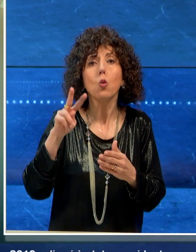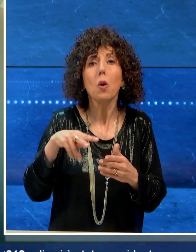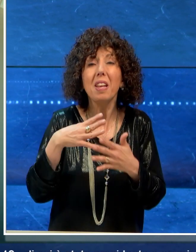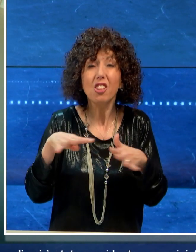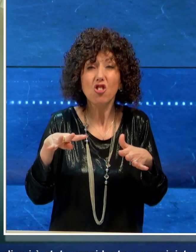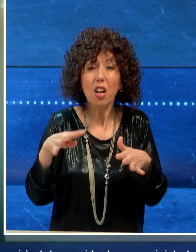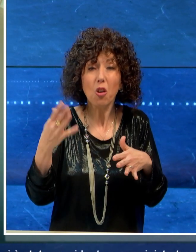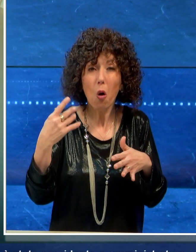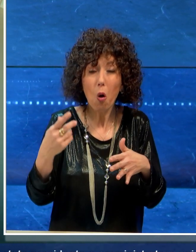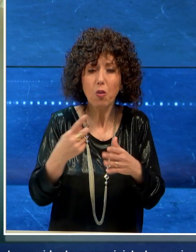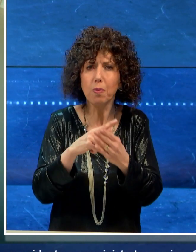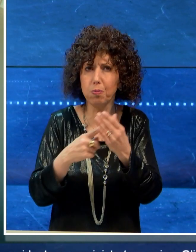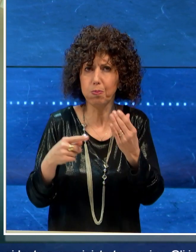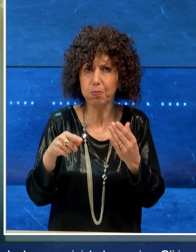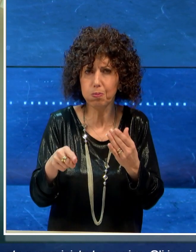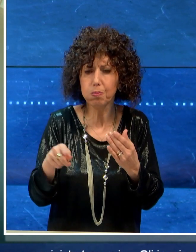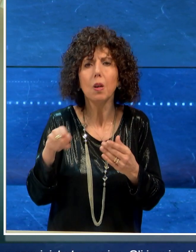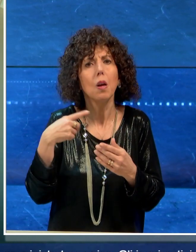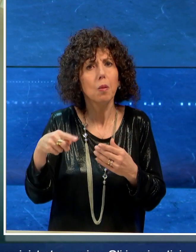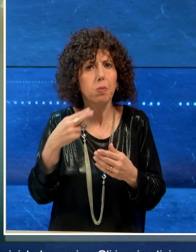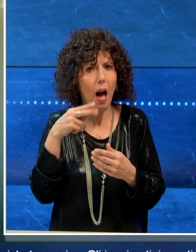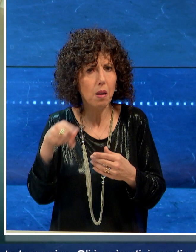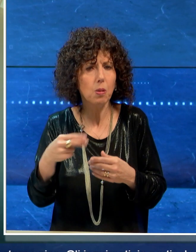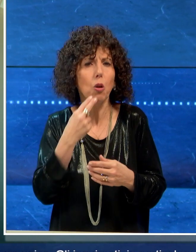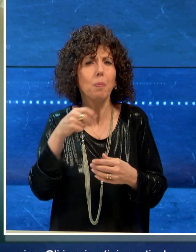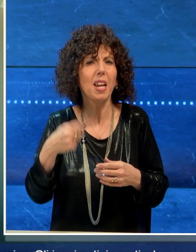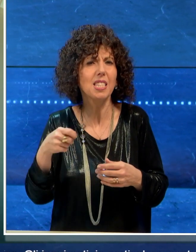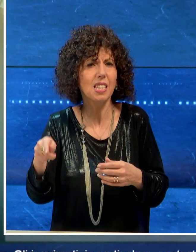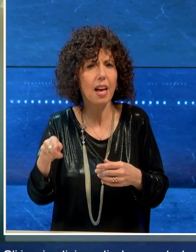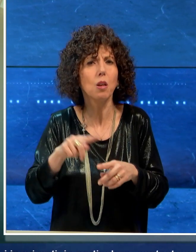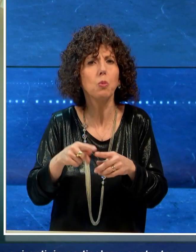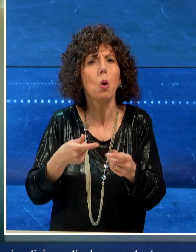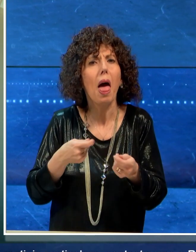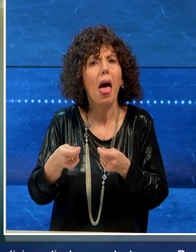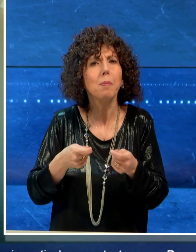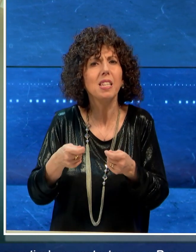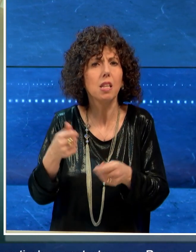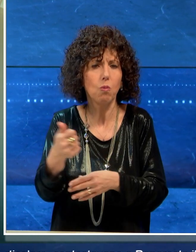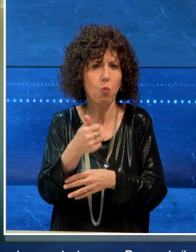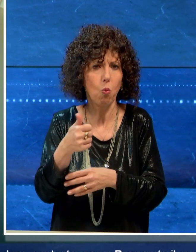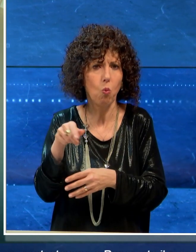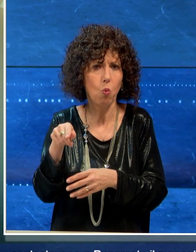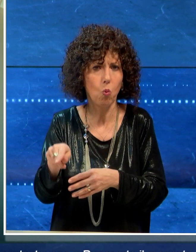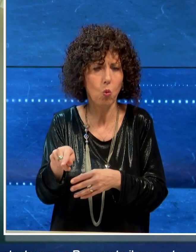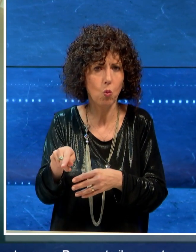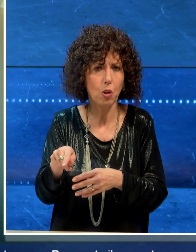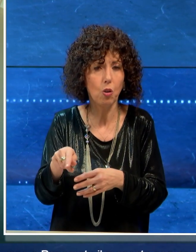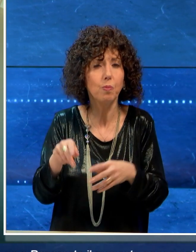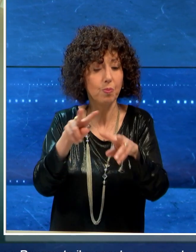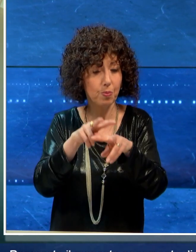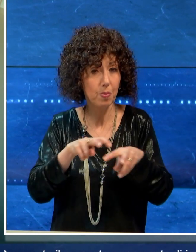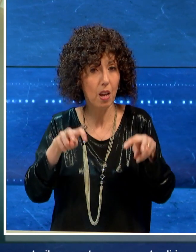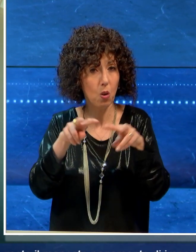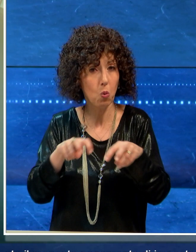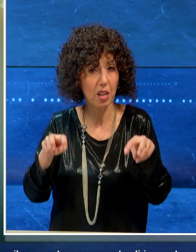2019 di cui è stato presidente e amministratore unico gli inquirenti